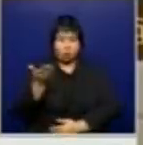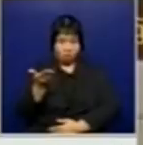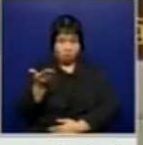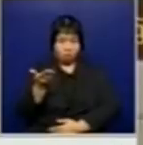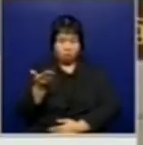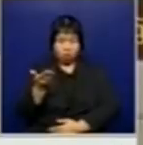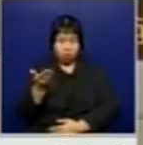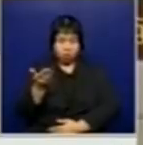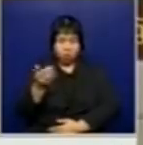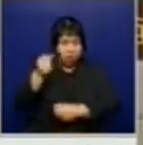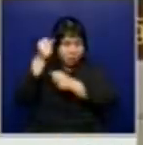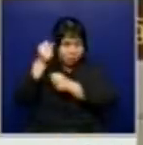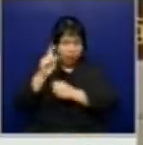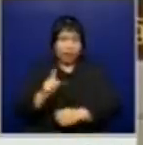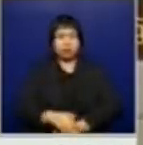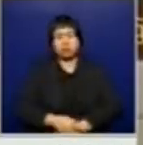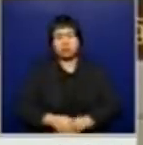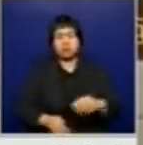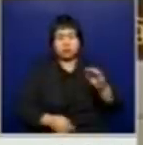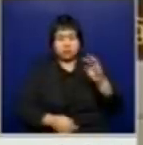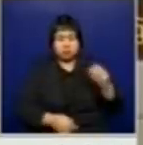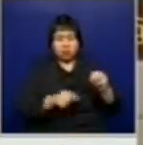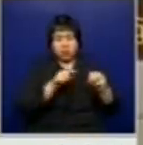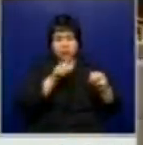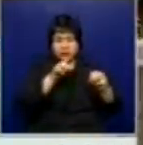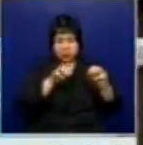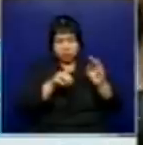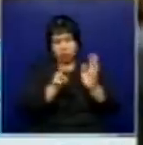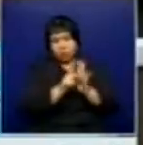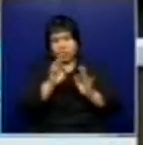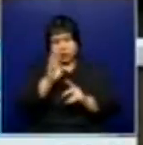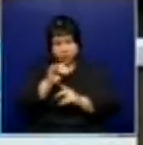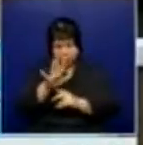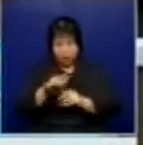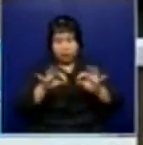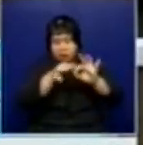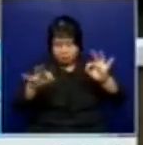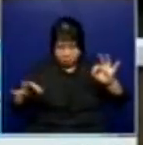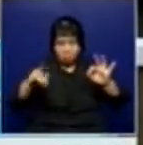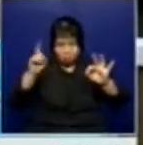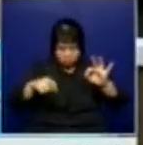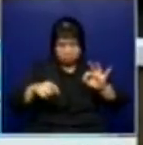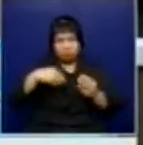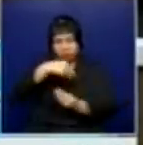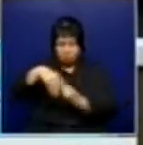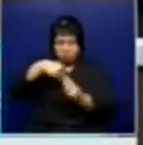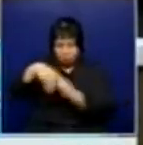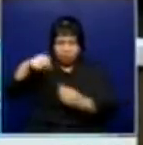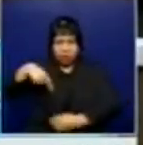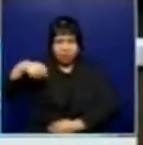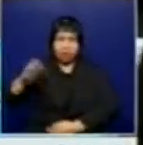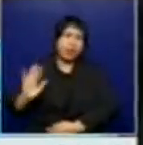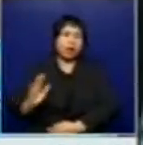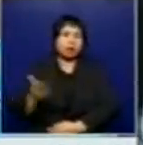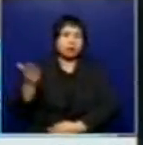ข้อ45ครับในการอภิปรายต้องอยู่ในประเด็นและไม่วนเวียนซ้ำซากที่จริง